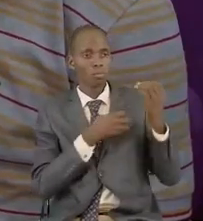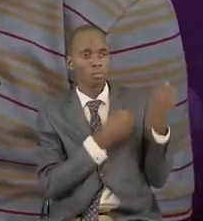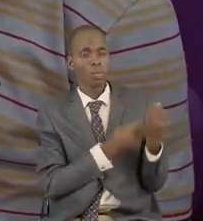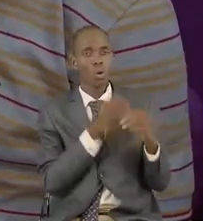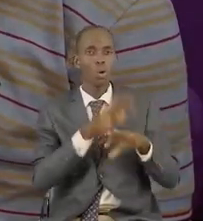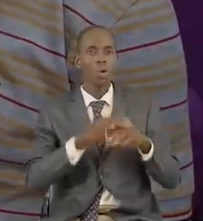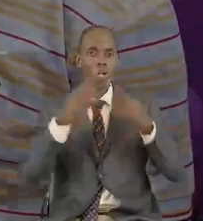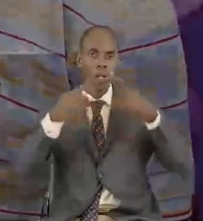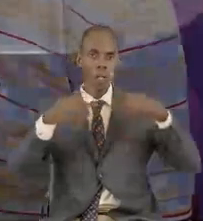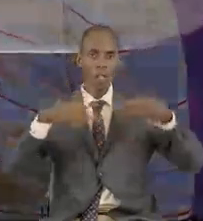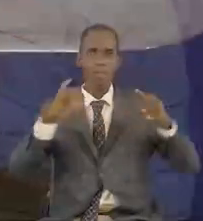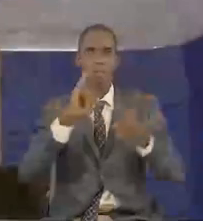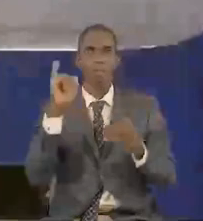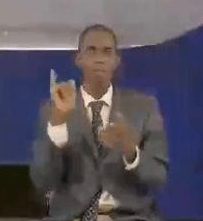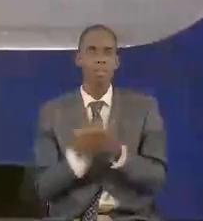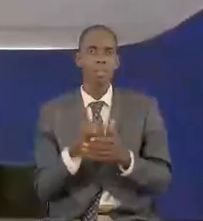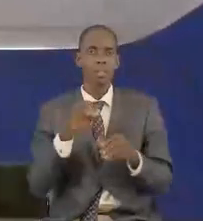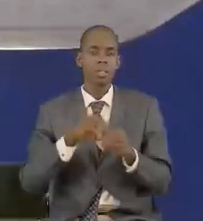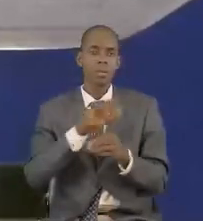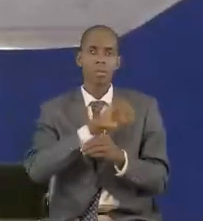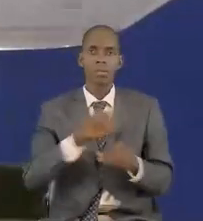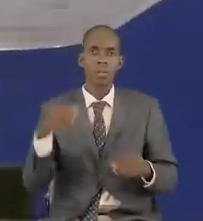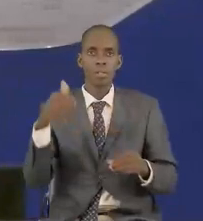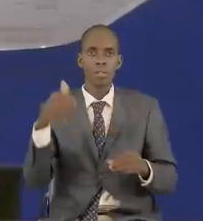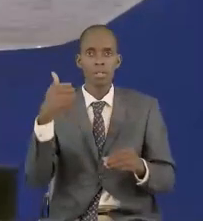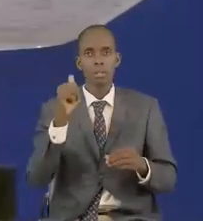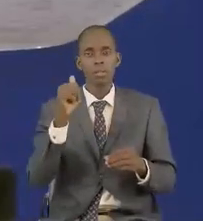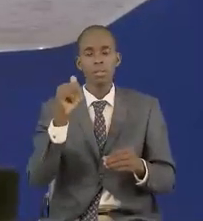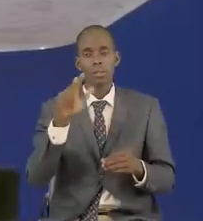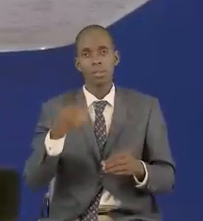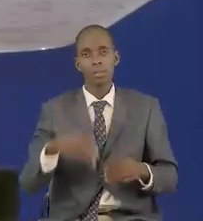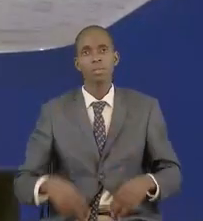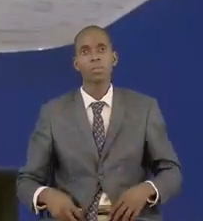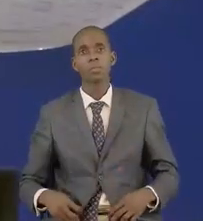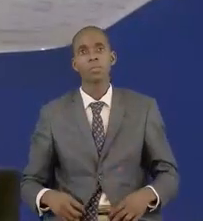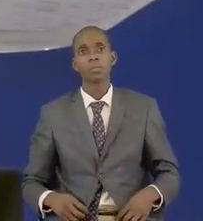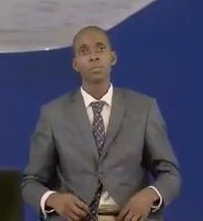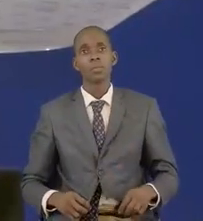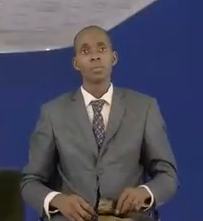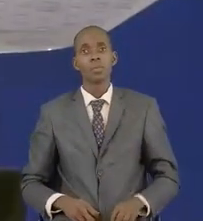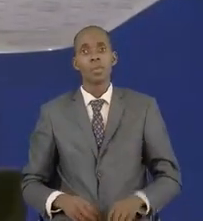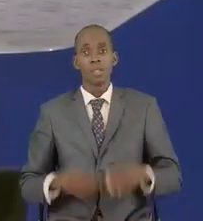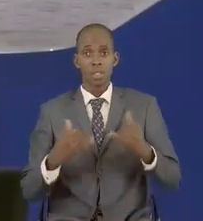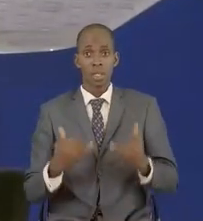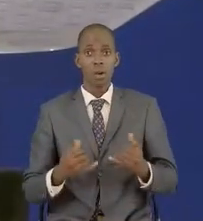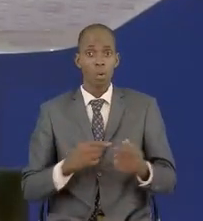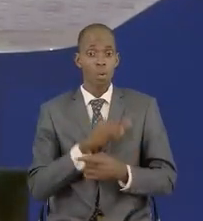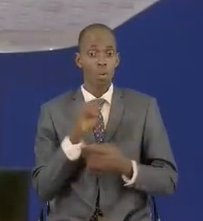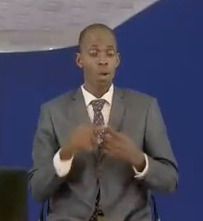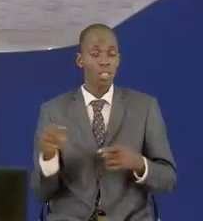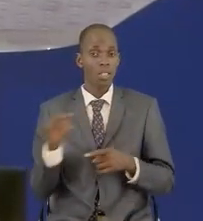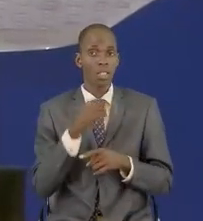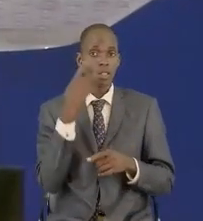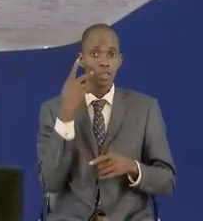cela verset 13 lorsqu'il vire l'assurance